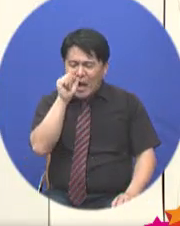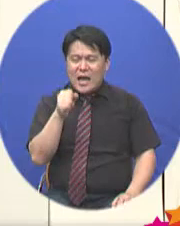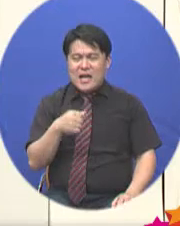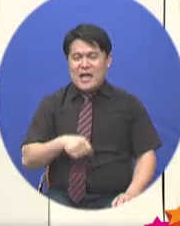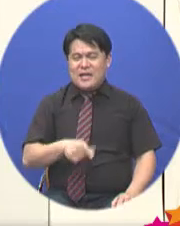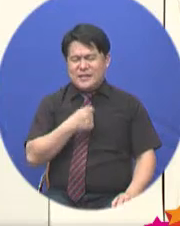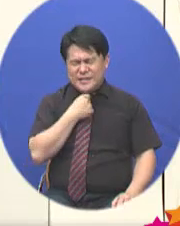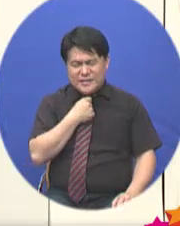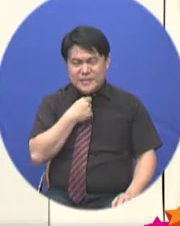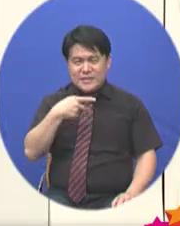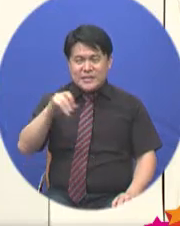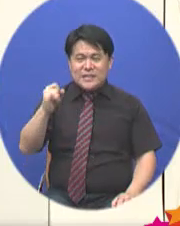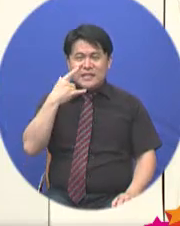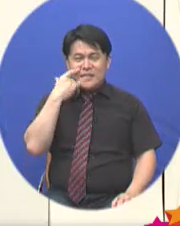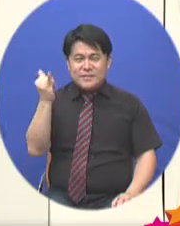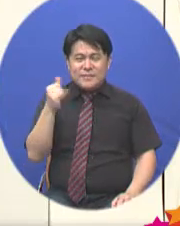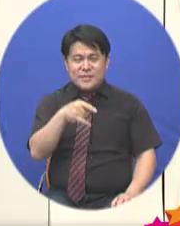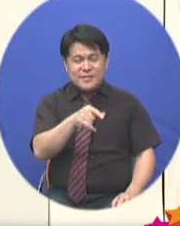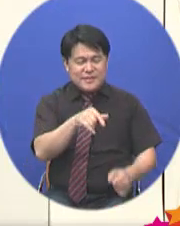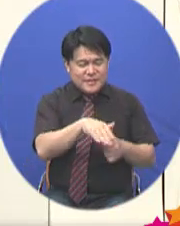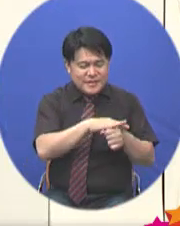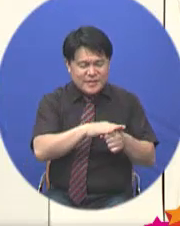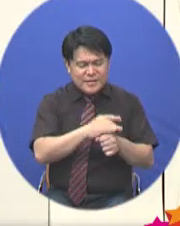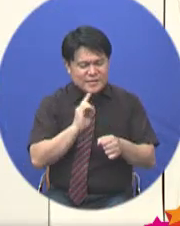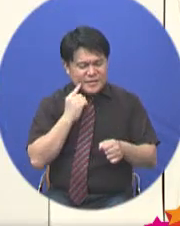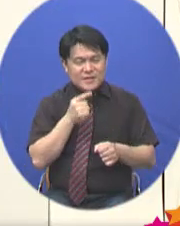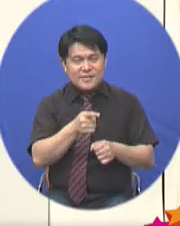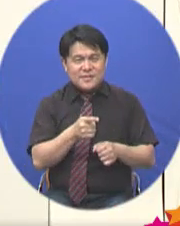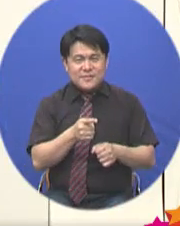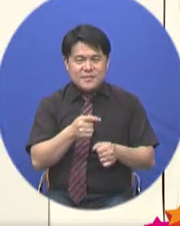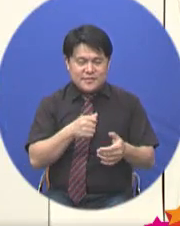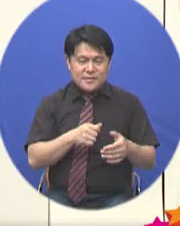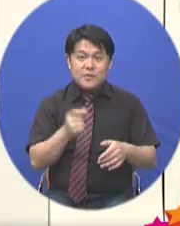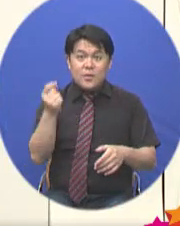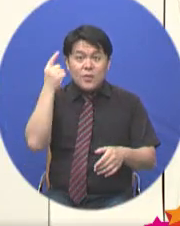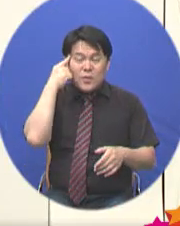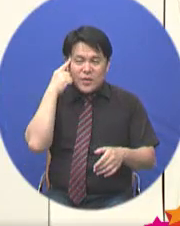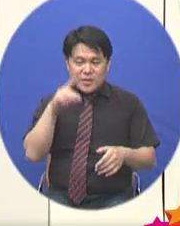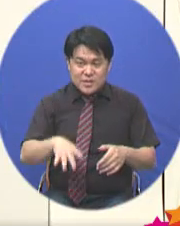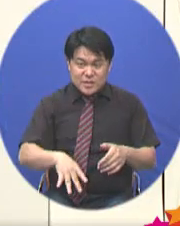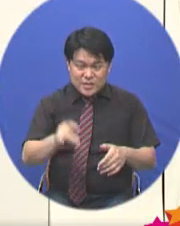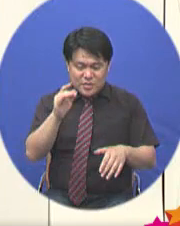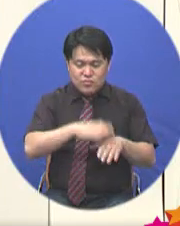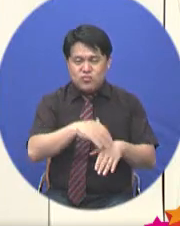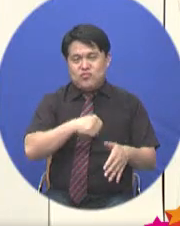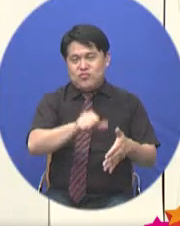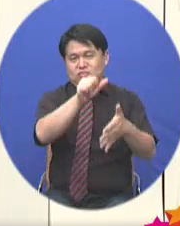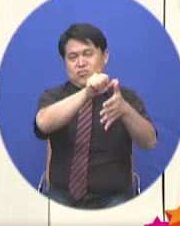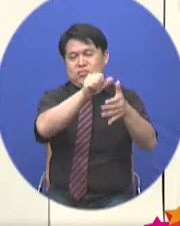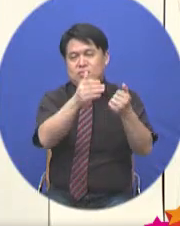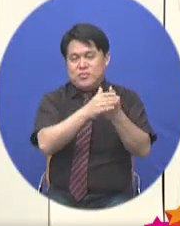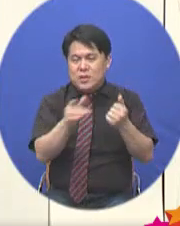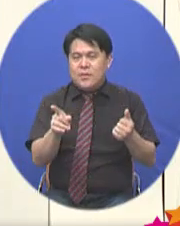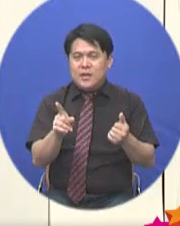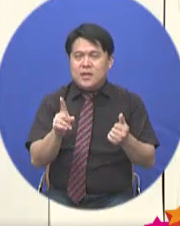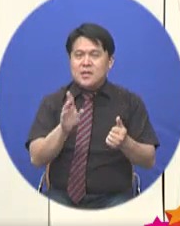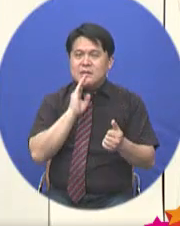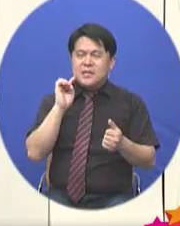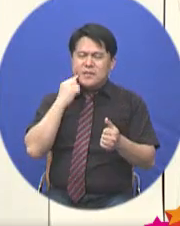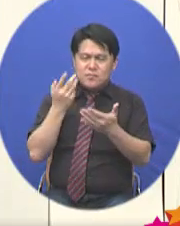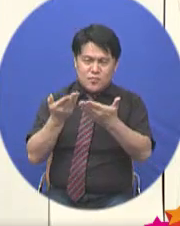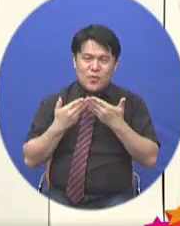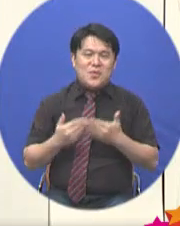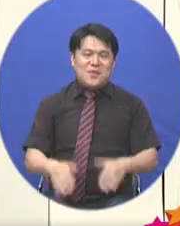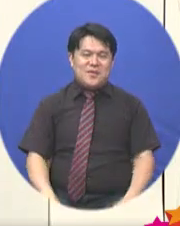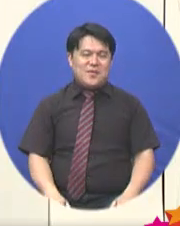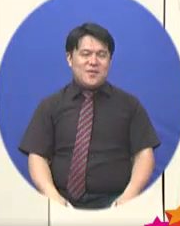얼마나 시부모님이 이뻐할까? 정말 근데, 이뻐요. 첫 손주니까 또 제일 그렇지, 이뻐하는데. 네, 아들이나 그렇지. 둘이나 나셨어. 맞아요.